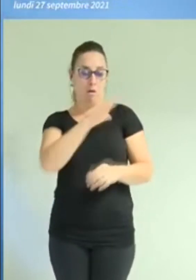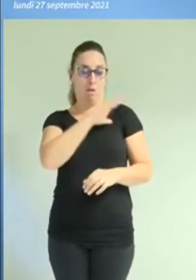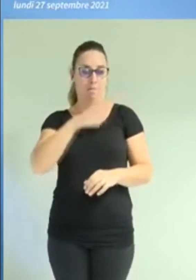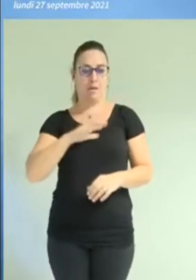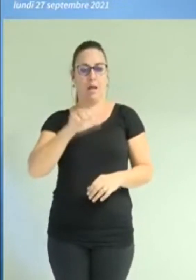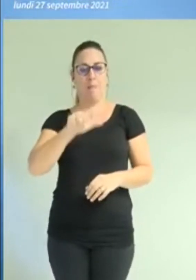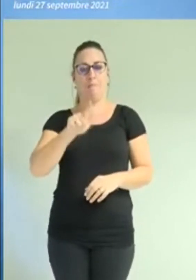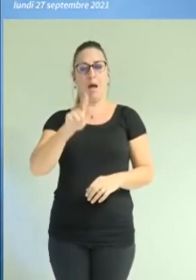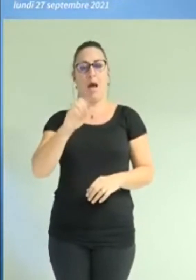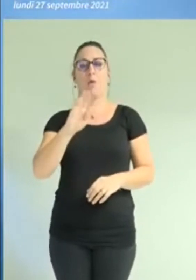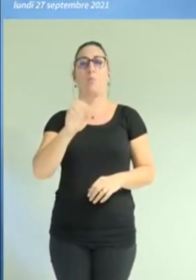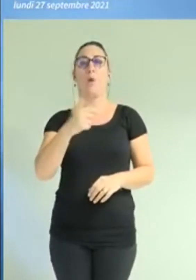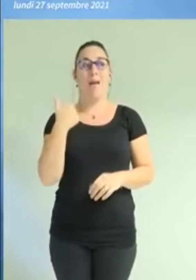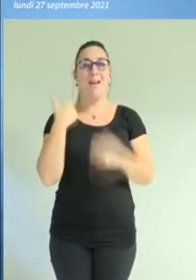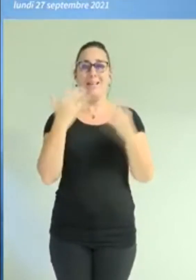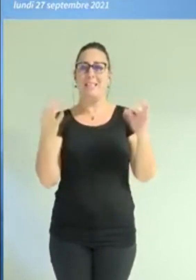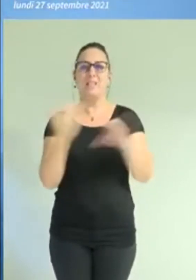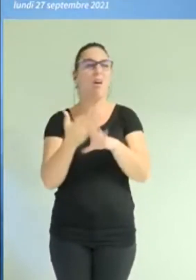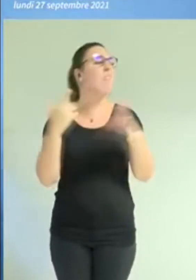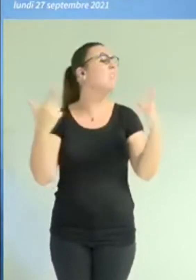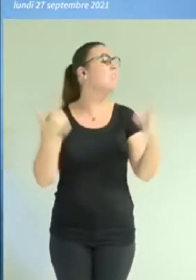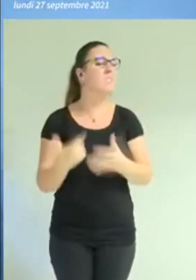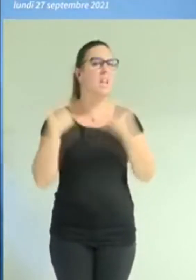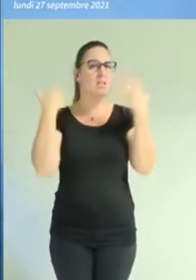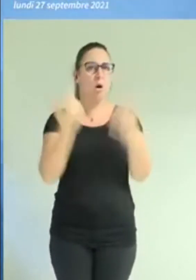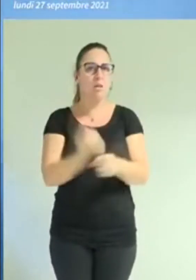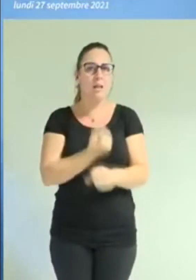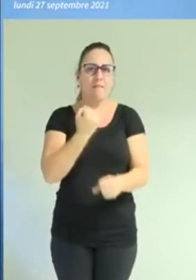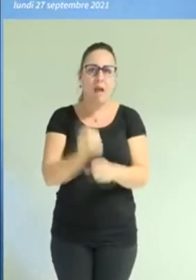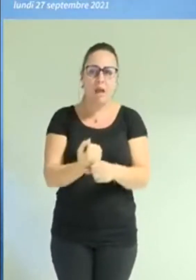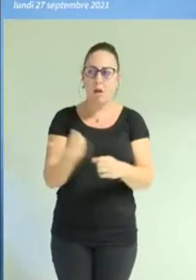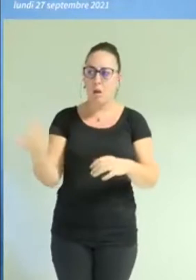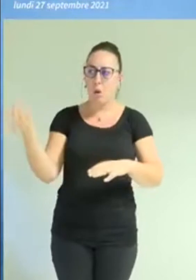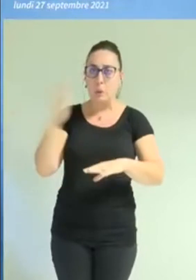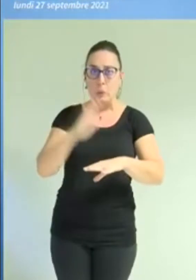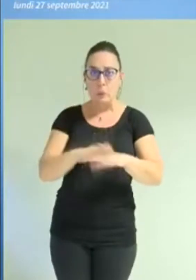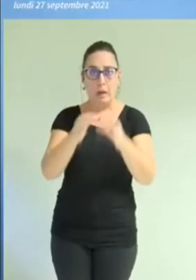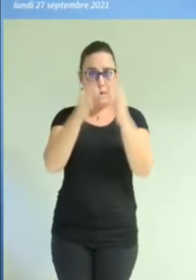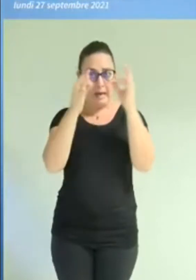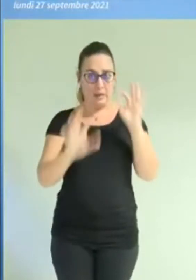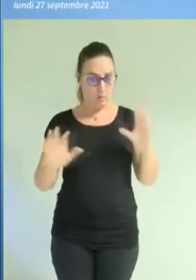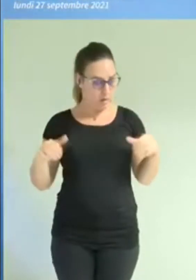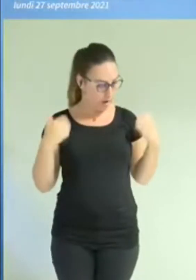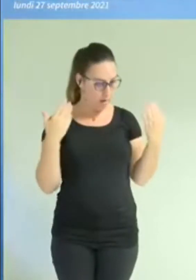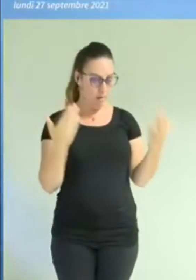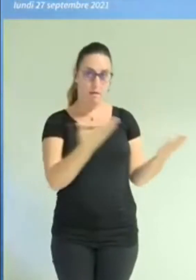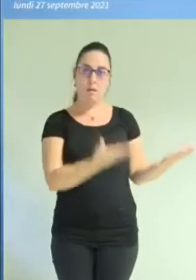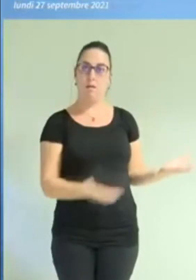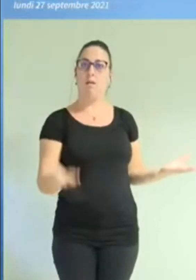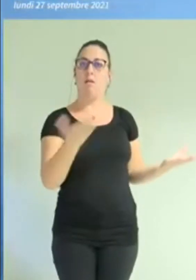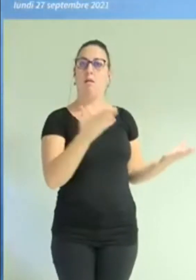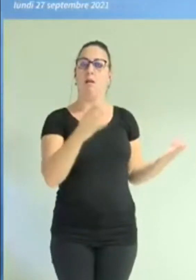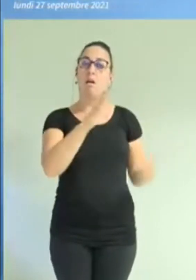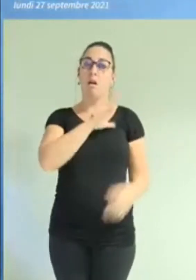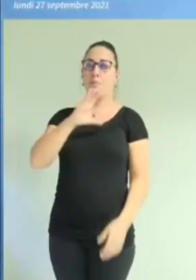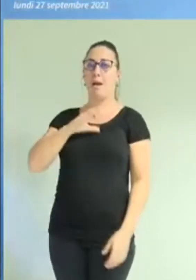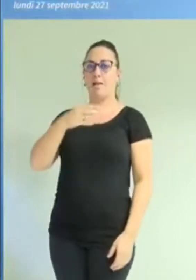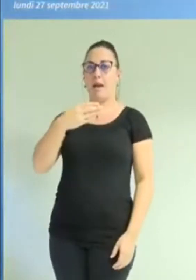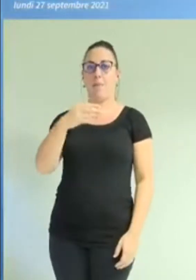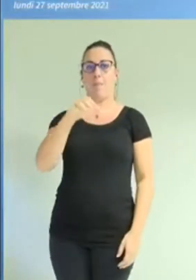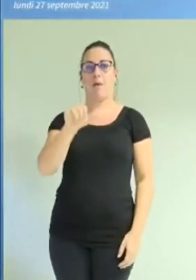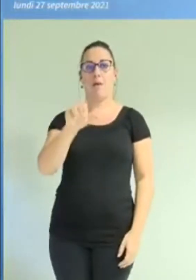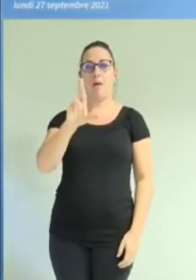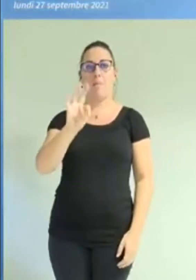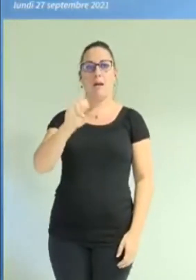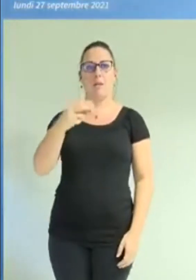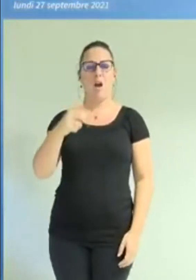depuis 10 ans au travail, ou 7 ans au travail, et que le résultat, ce soit ce qu'il est, qu'on entende Mme Martin qui explique qu'il